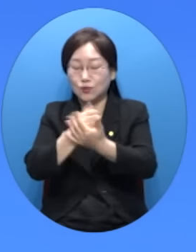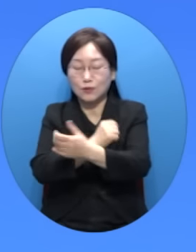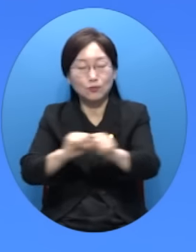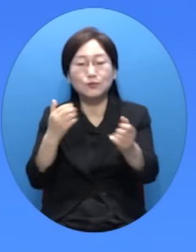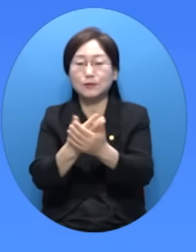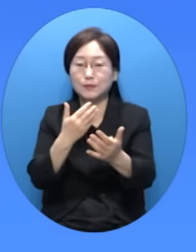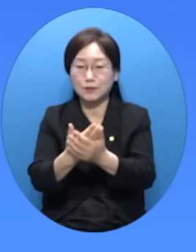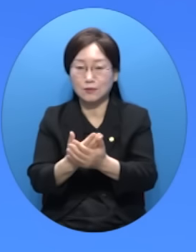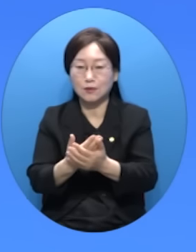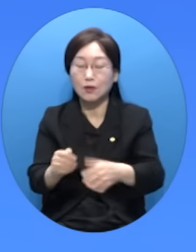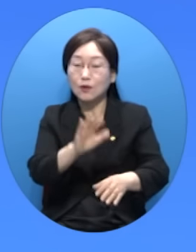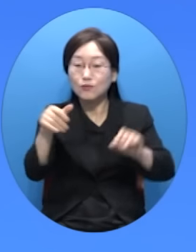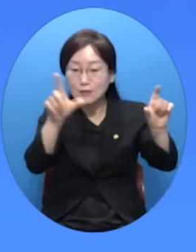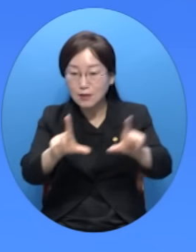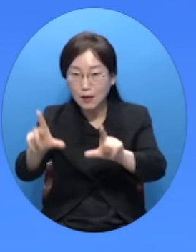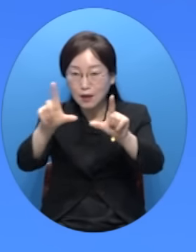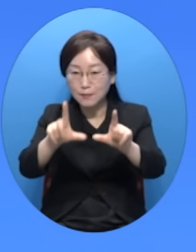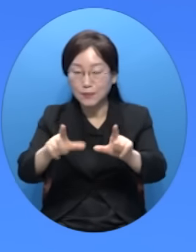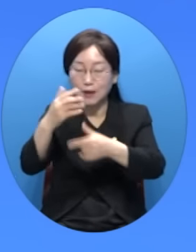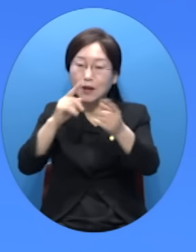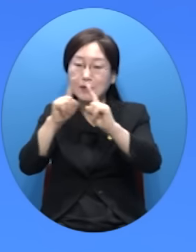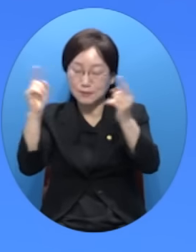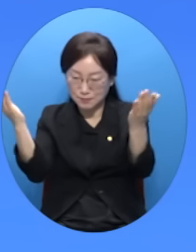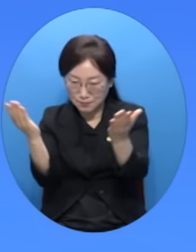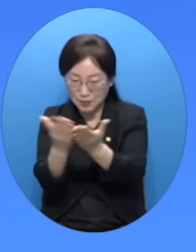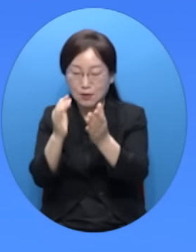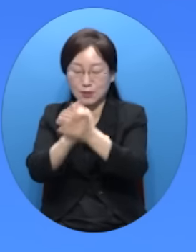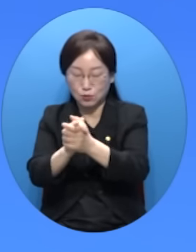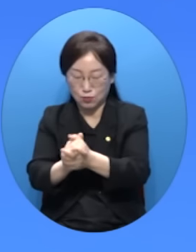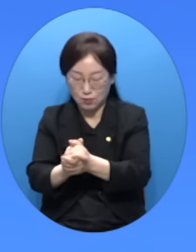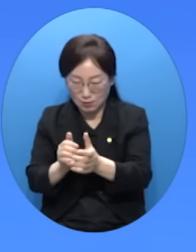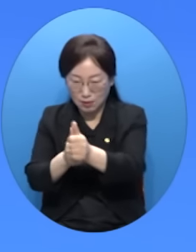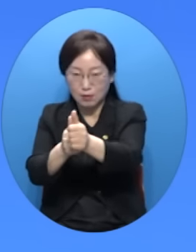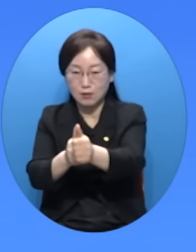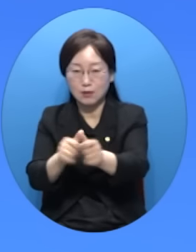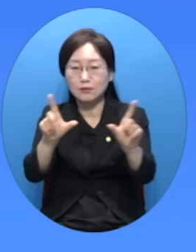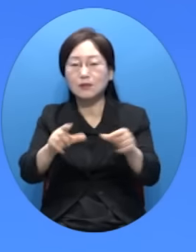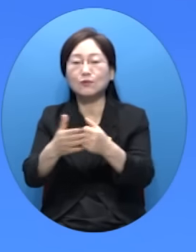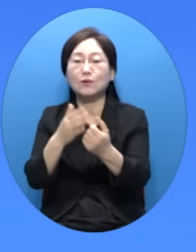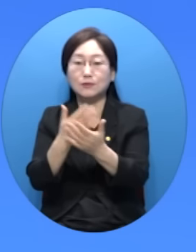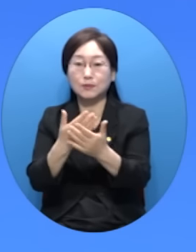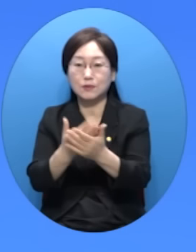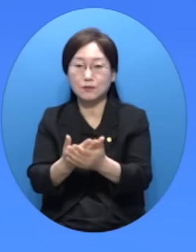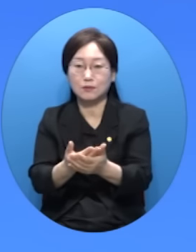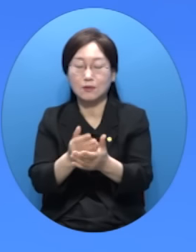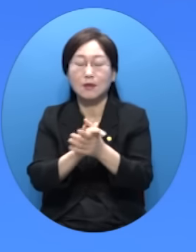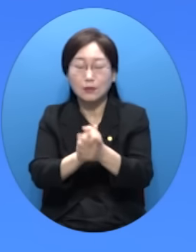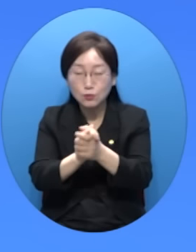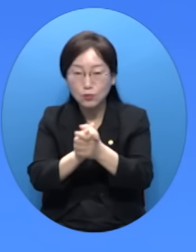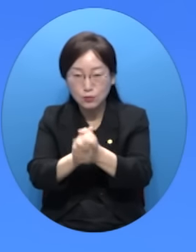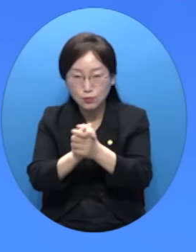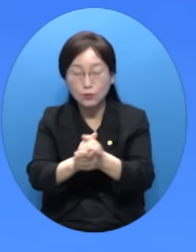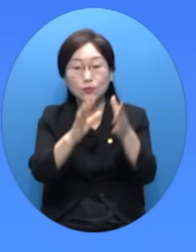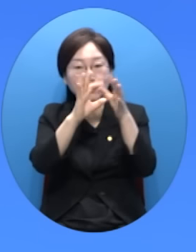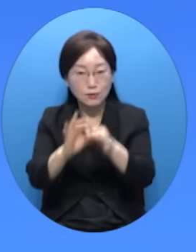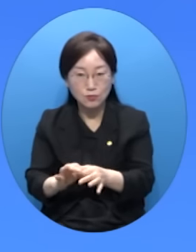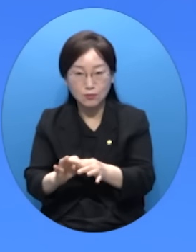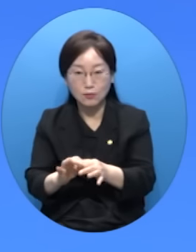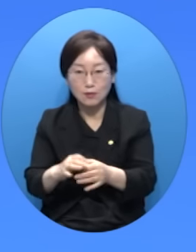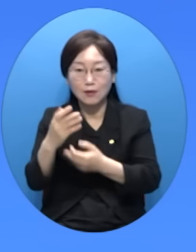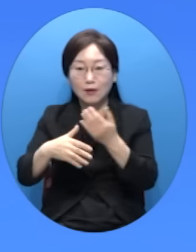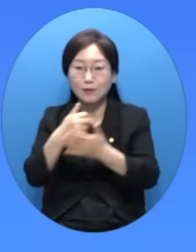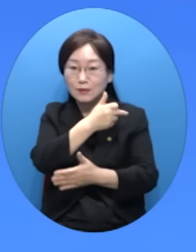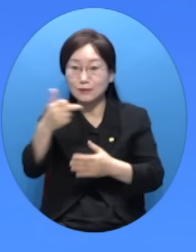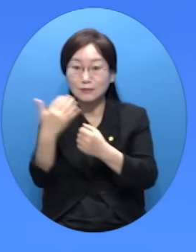삶이 말씀의 삶, 기도의 삶이 되게 하여 주시옵소서. 기도하고 또 기도하고 또 기도하면 하나님의 큰